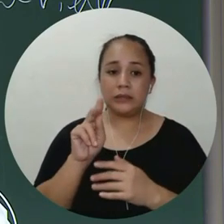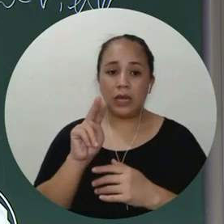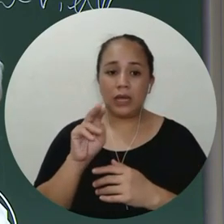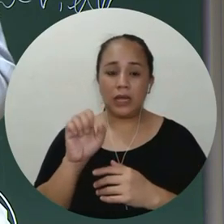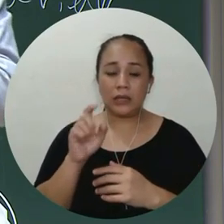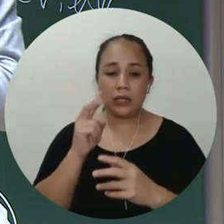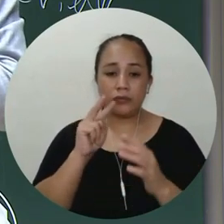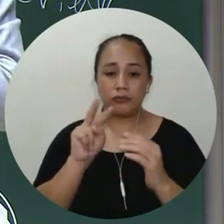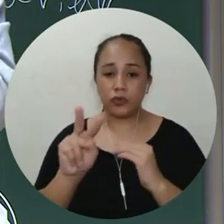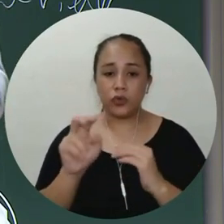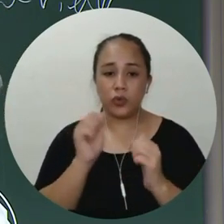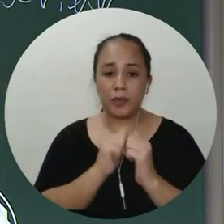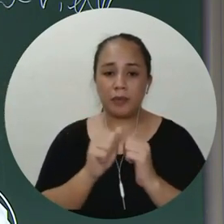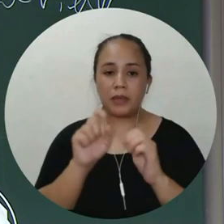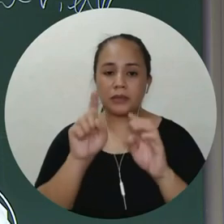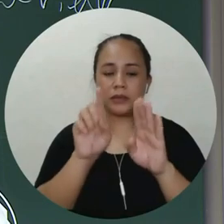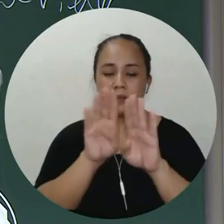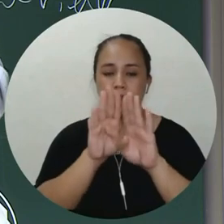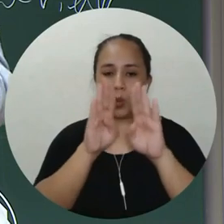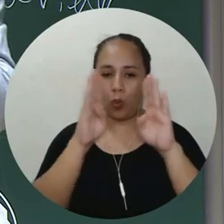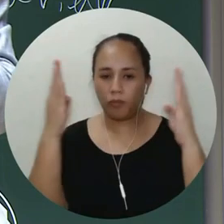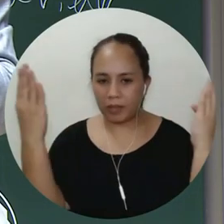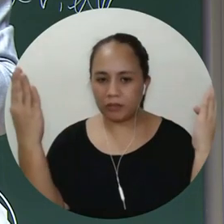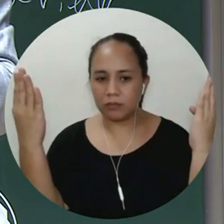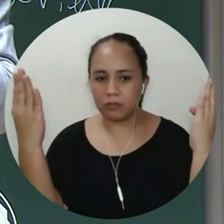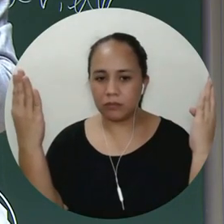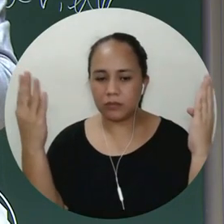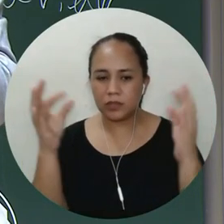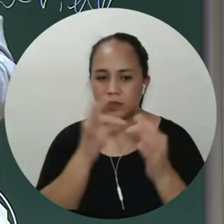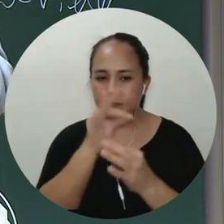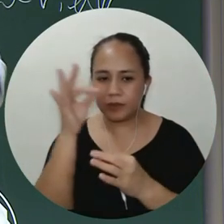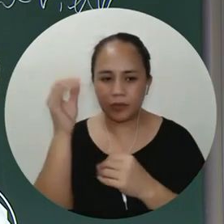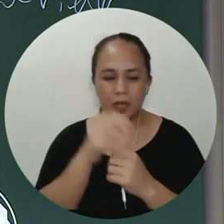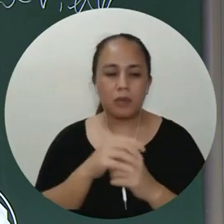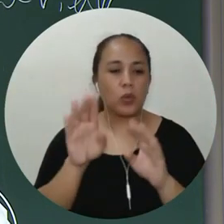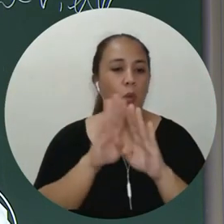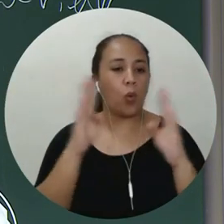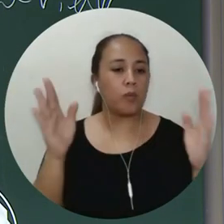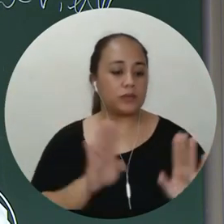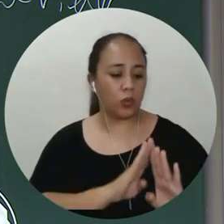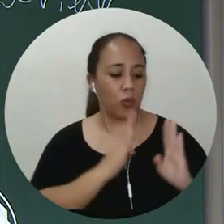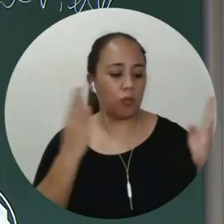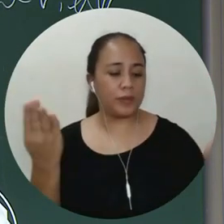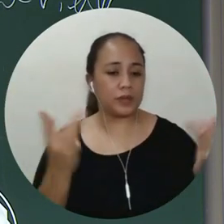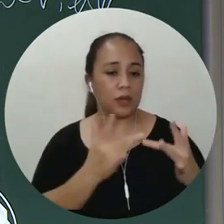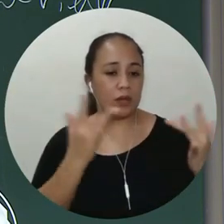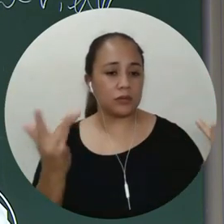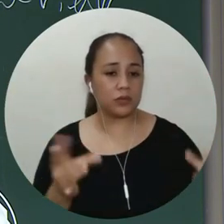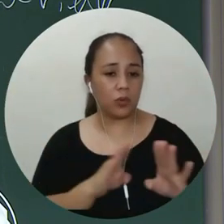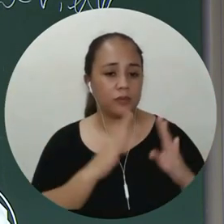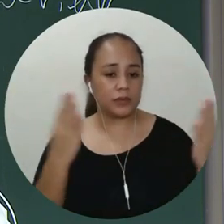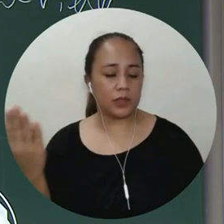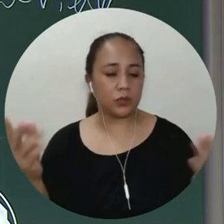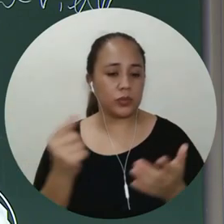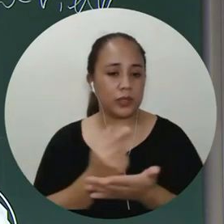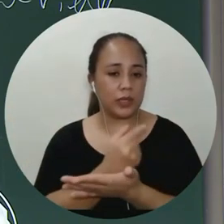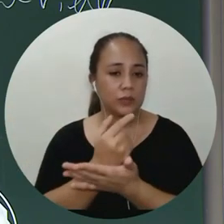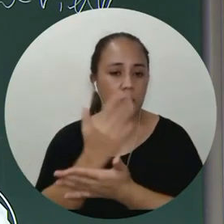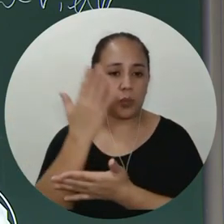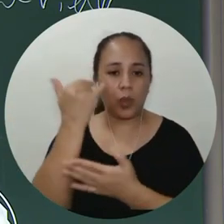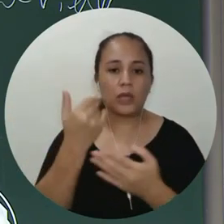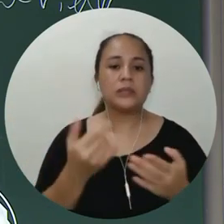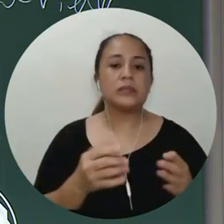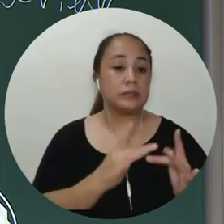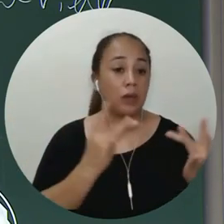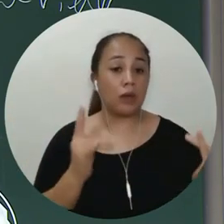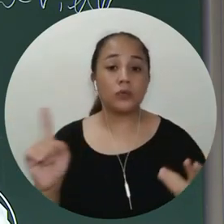them be spiritually open view. 복음으로 마음을 열어줘야 돼요. You have to open their hearts with the gospel. 마음이 딱 닫혀 있어. Because their hearts are closed.